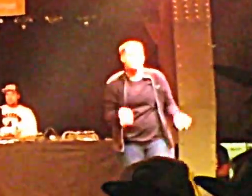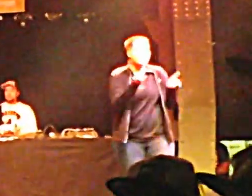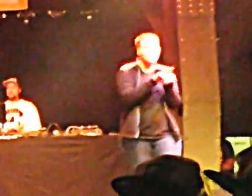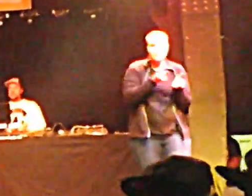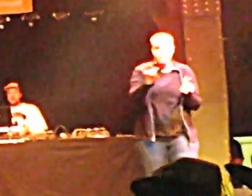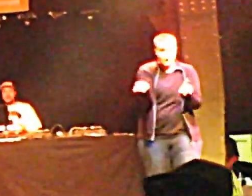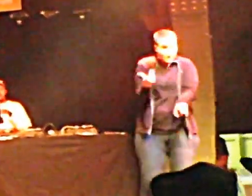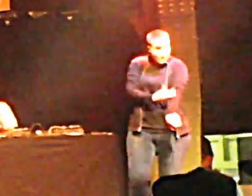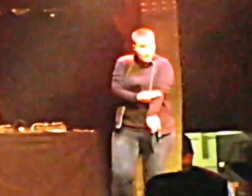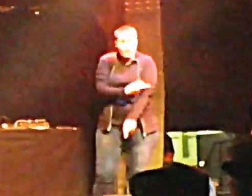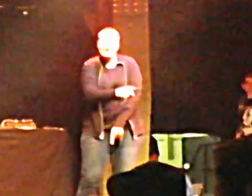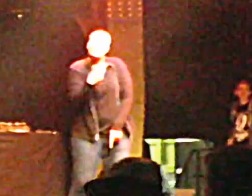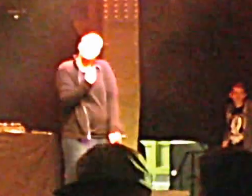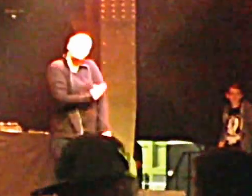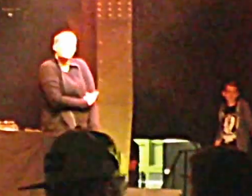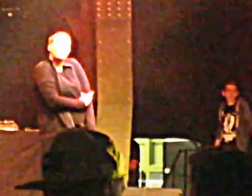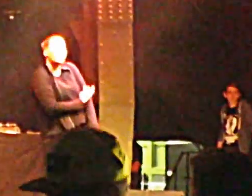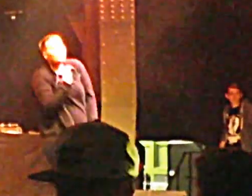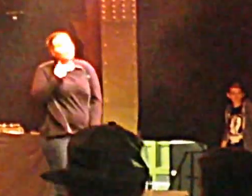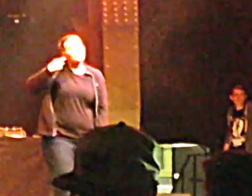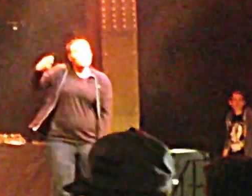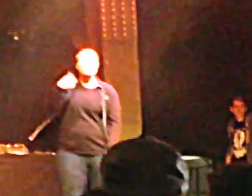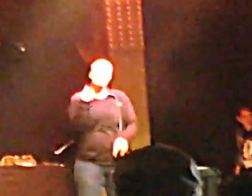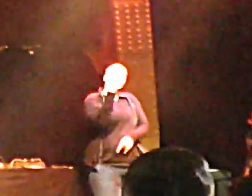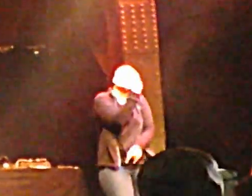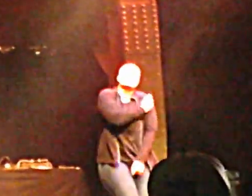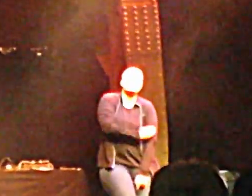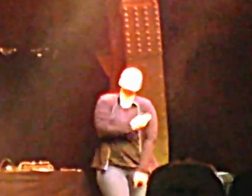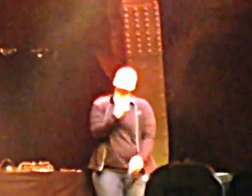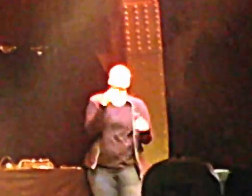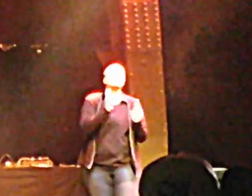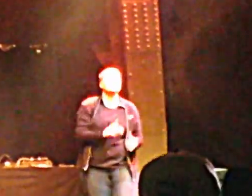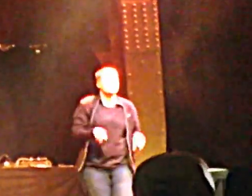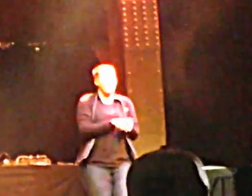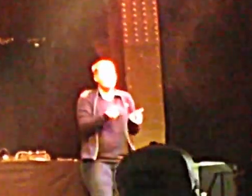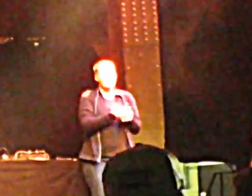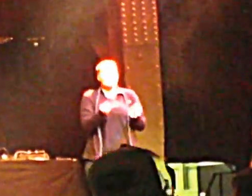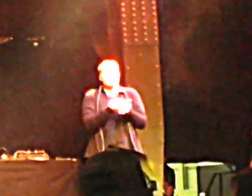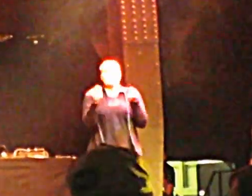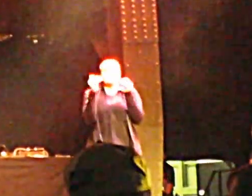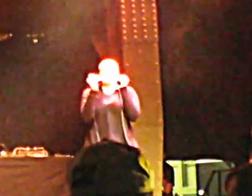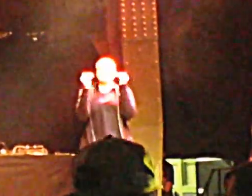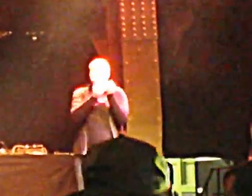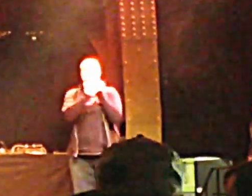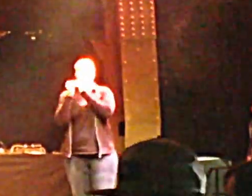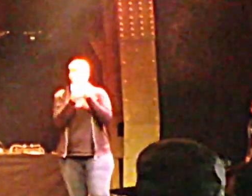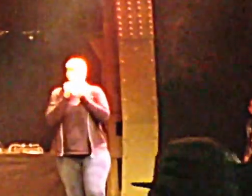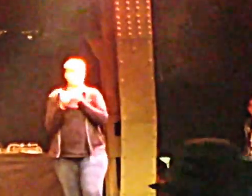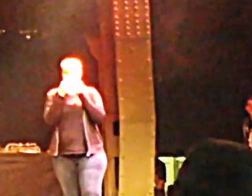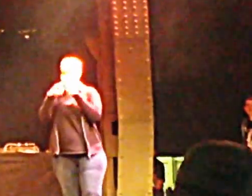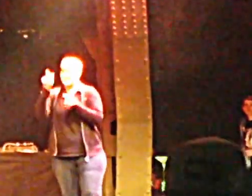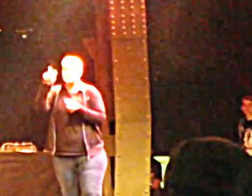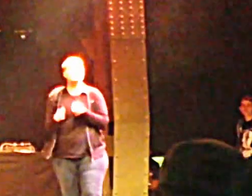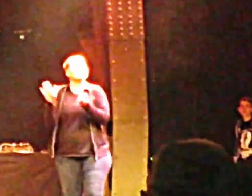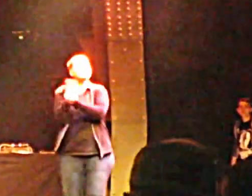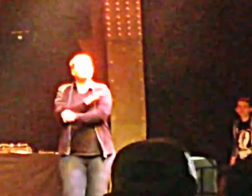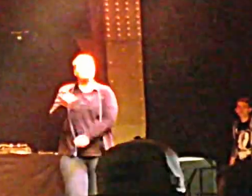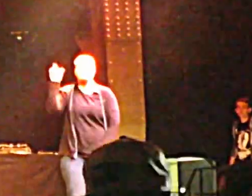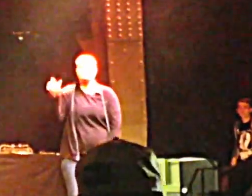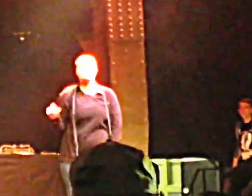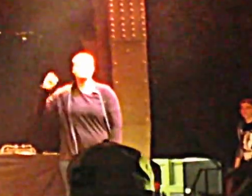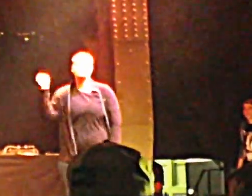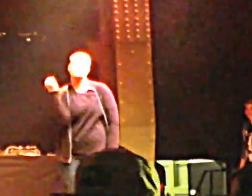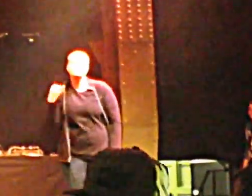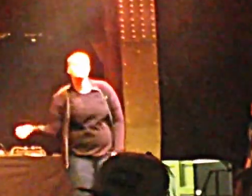sagen dope, die anderen hängen ungeblieben. Einerseits gleich und noch viel gleicher. Ein cooles nicht zu überbieten, eine Erfahrung reicher. Einerseits